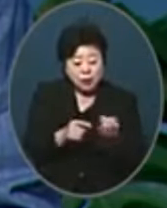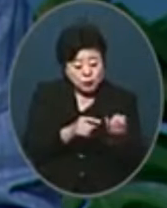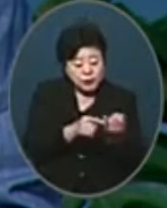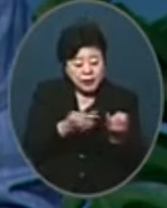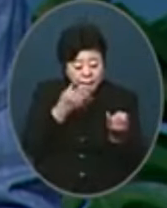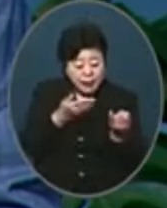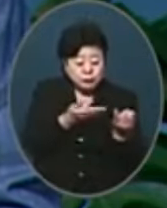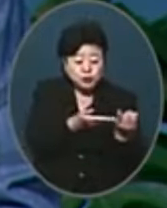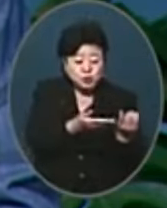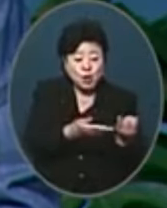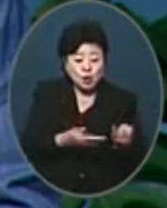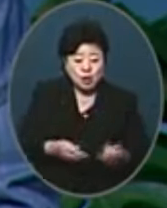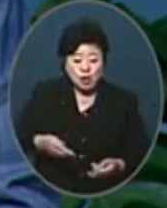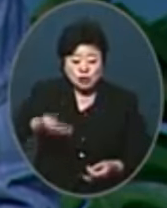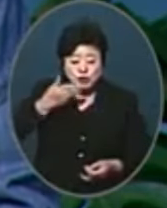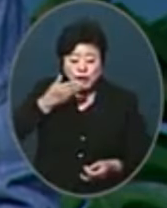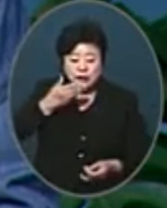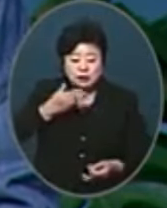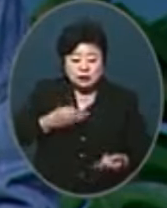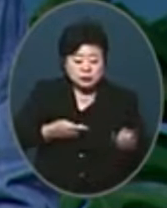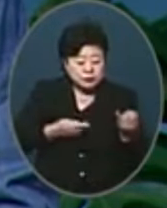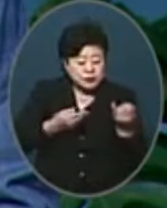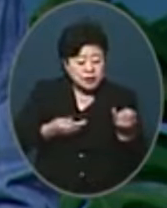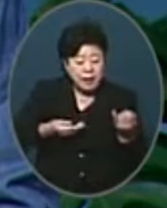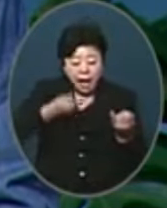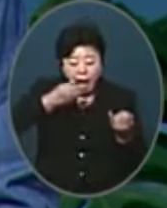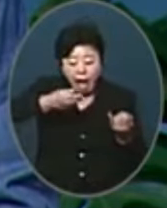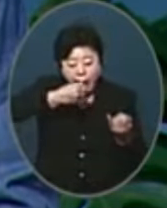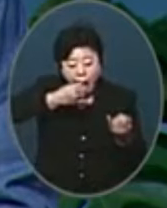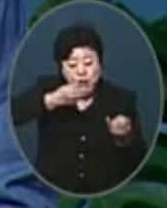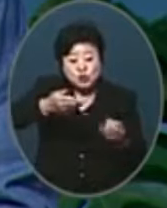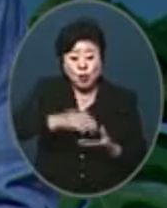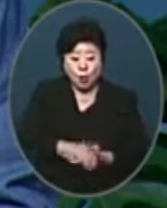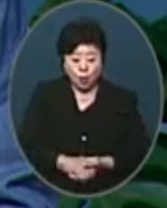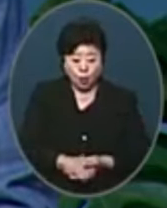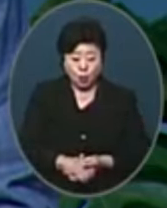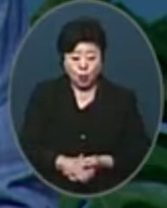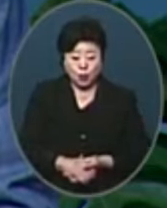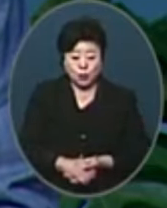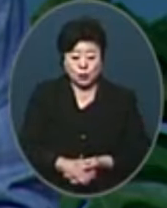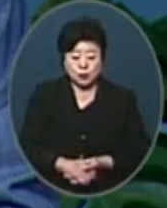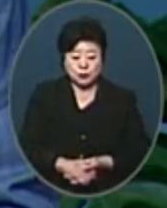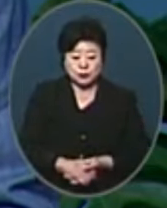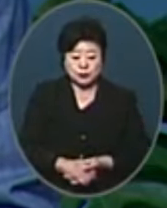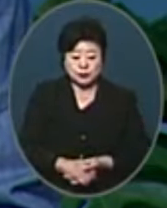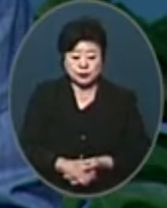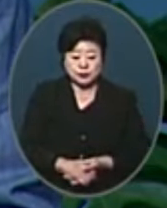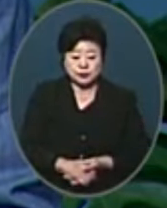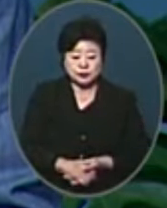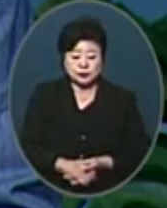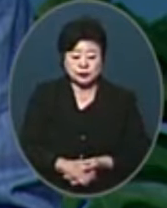밥 숟가락을 아내 입에 갖다 대주고